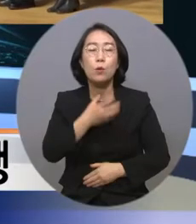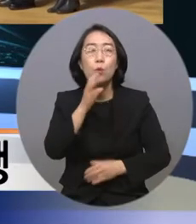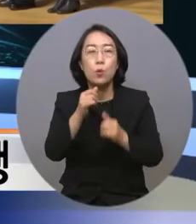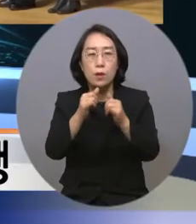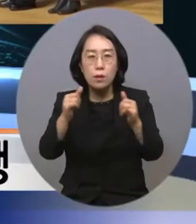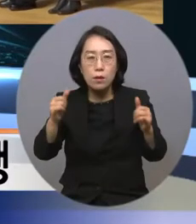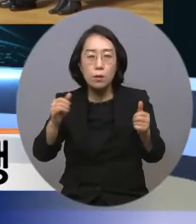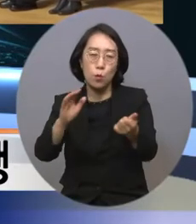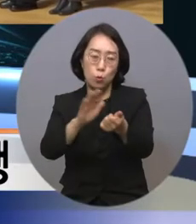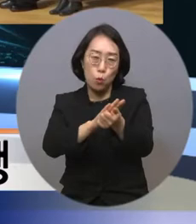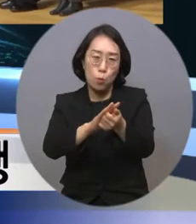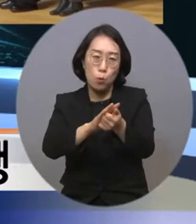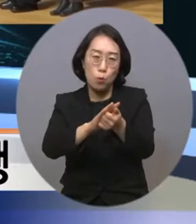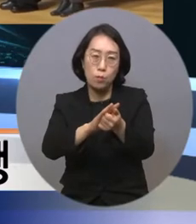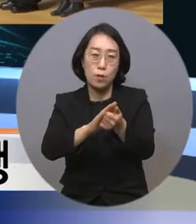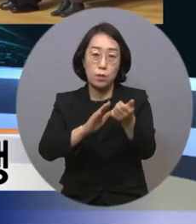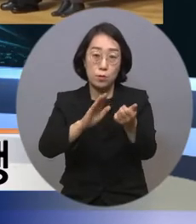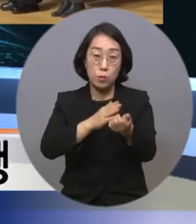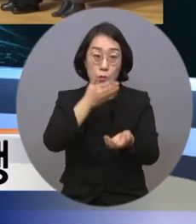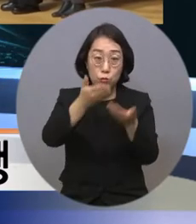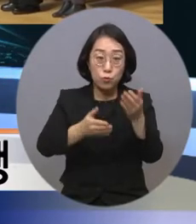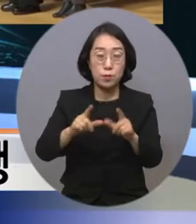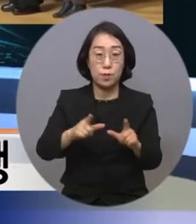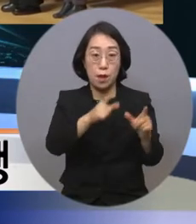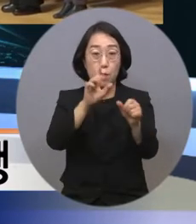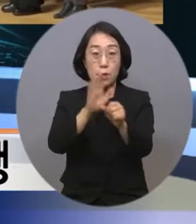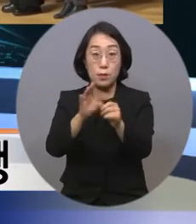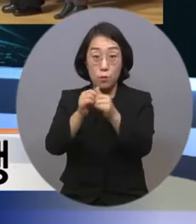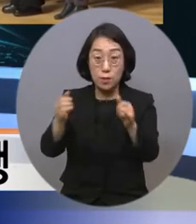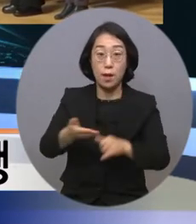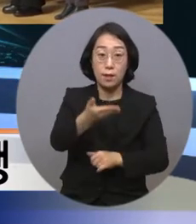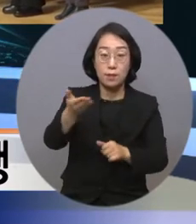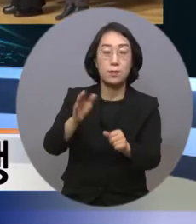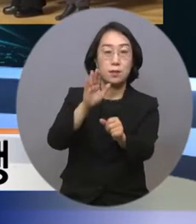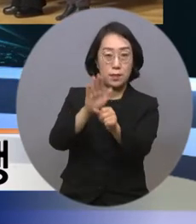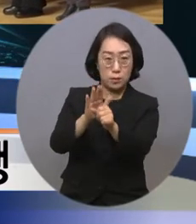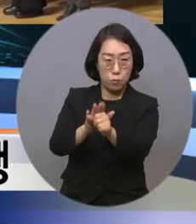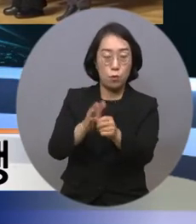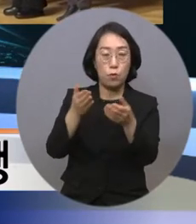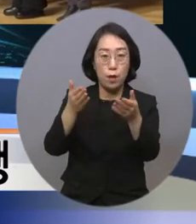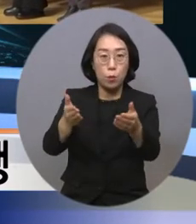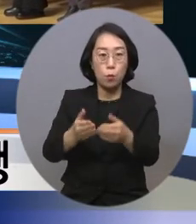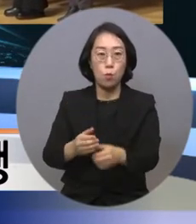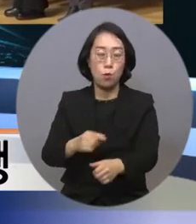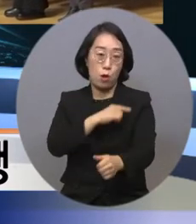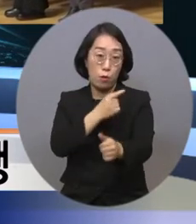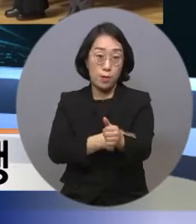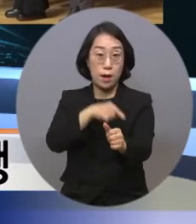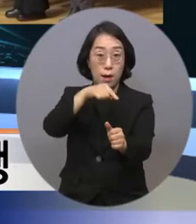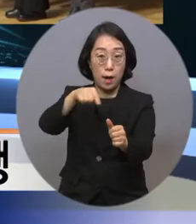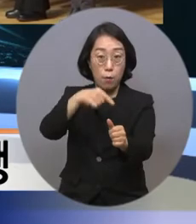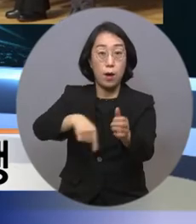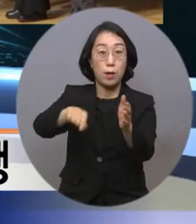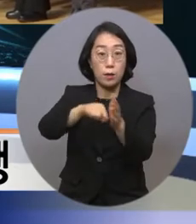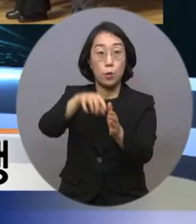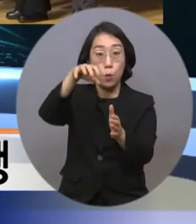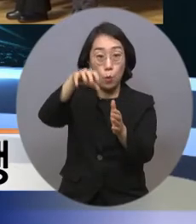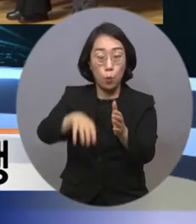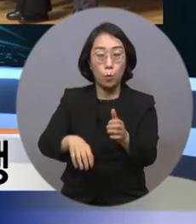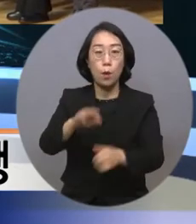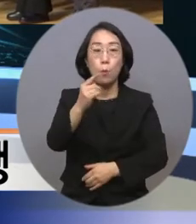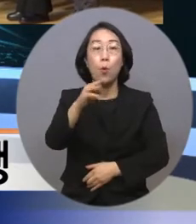노인들에게 돌봄 서비스를 제공하는 생활지원사를 격려하고 이들의 역량 강화 교육을 위한 자리가 충남